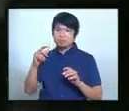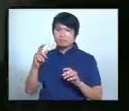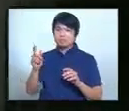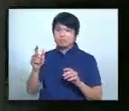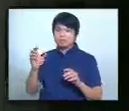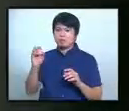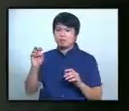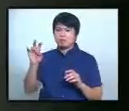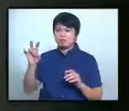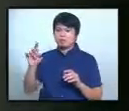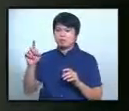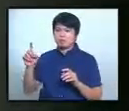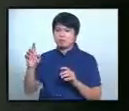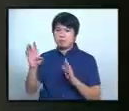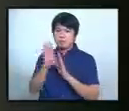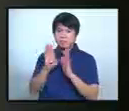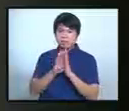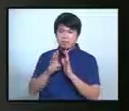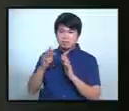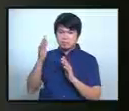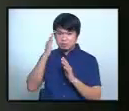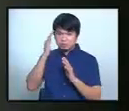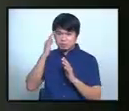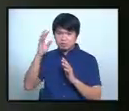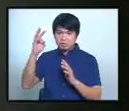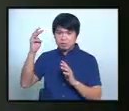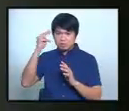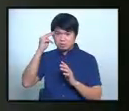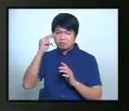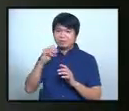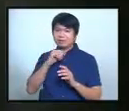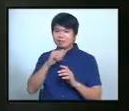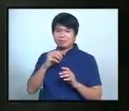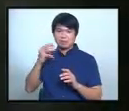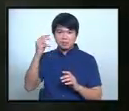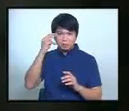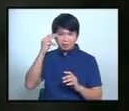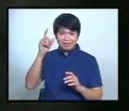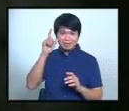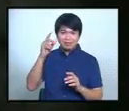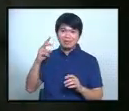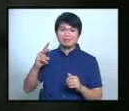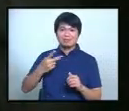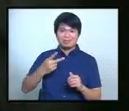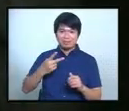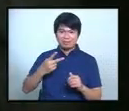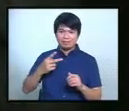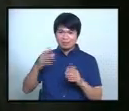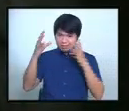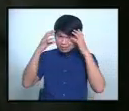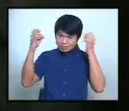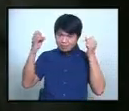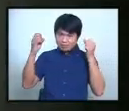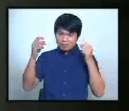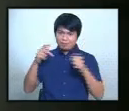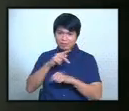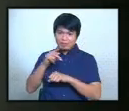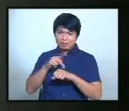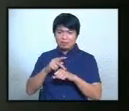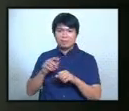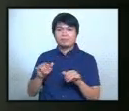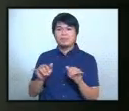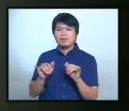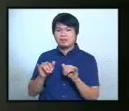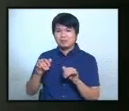2007 na nag-file ng bill para kilalanin na si Malvar at hindi si Manuel Quezon ang pangalawang presidente ng Pilipinas. Aba, parang sila Bonifacio